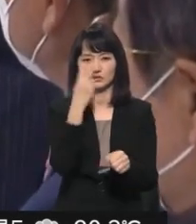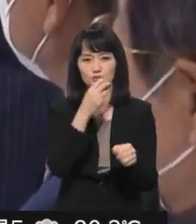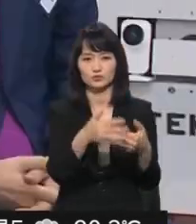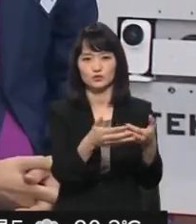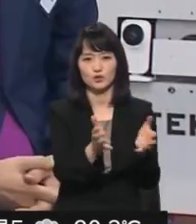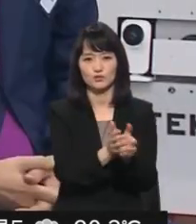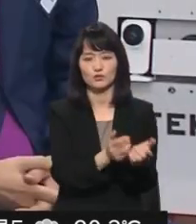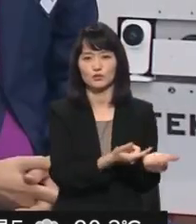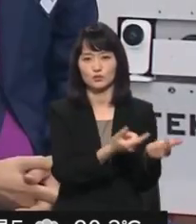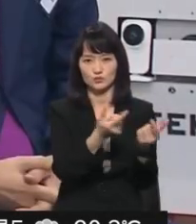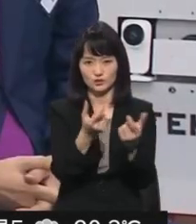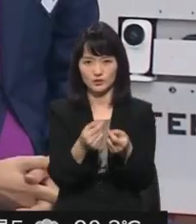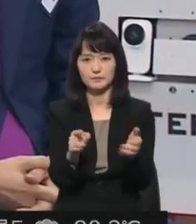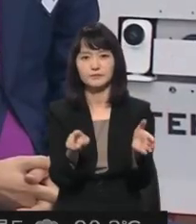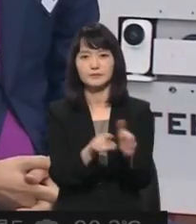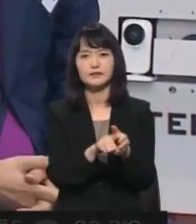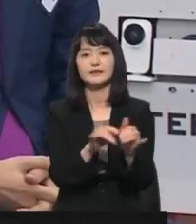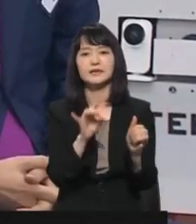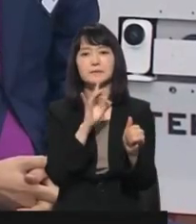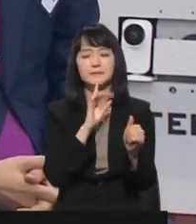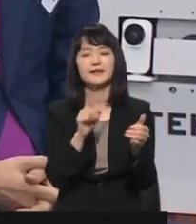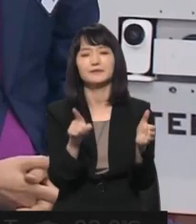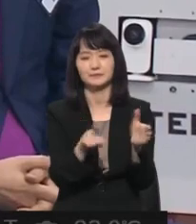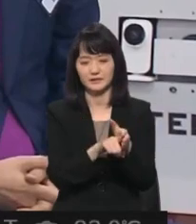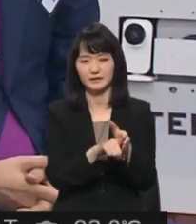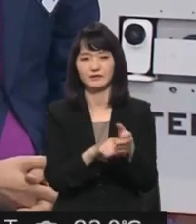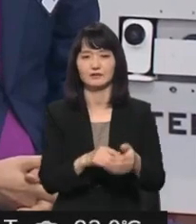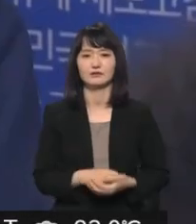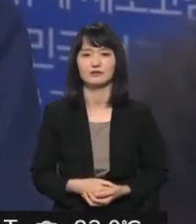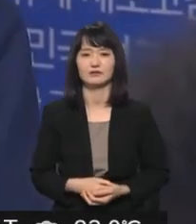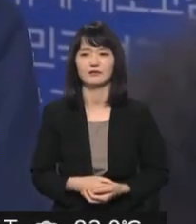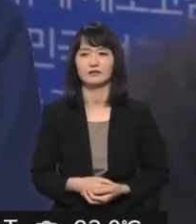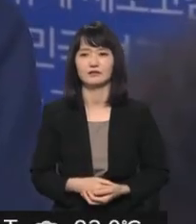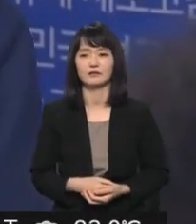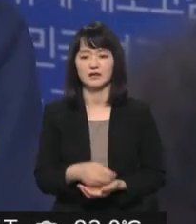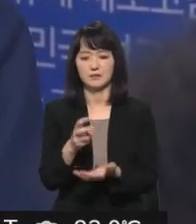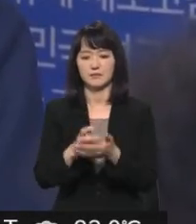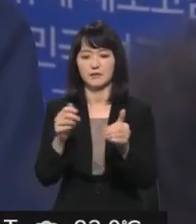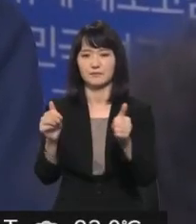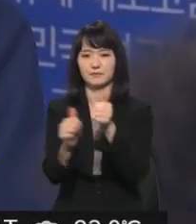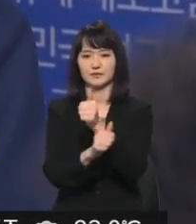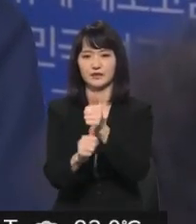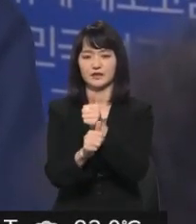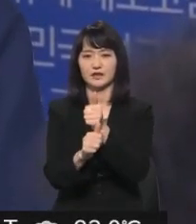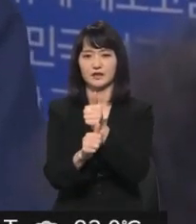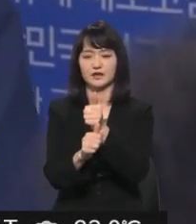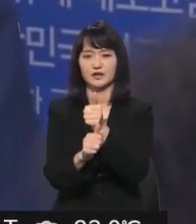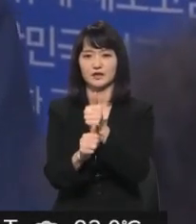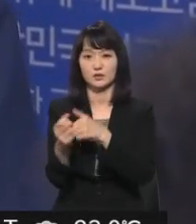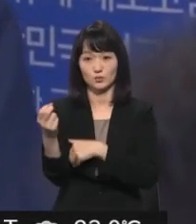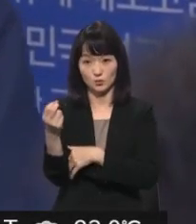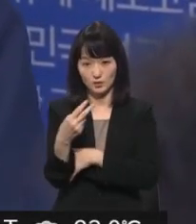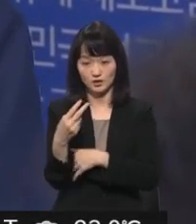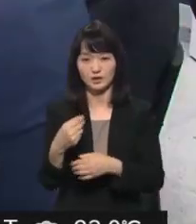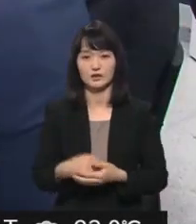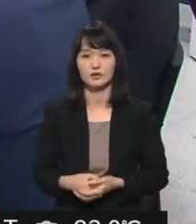믿는 사람들은 믿는 그 중에 이 건데 문제는 법사위 말고도 국가 근처가 뭐 비아냥 되는게 아니라 국민의 있는 훌륭한 의원 등 들이 참